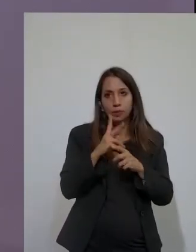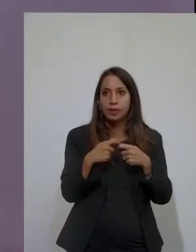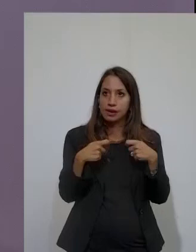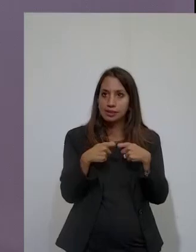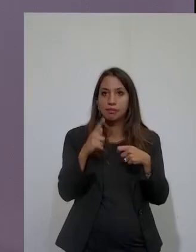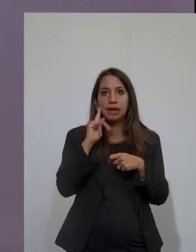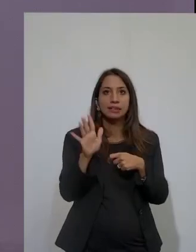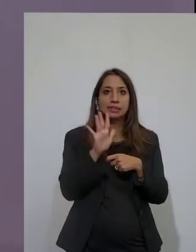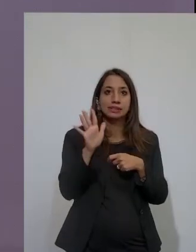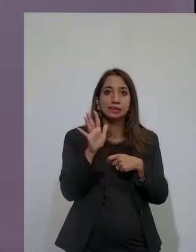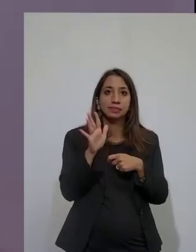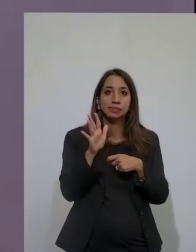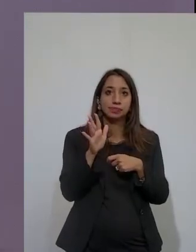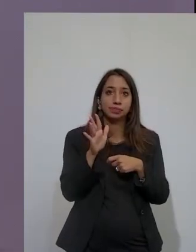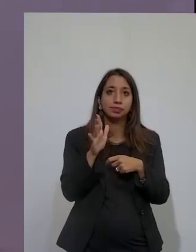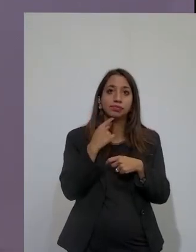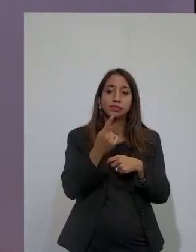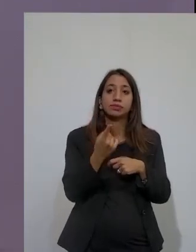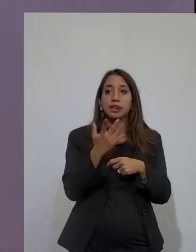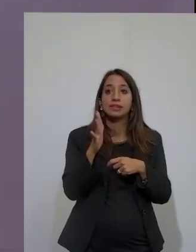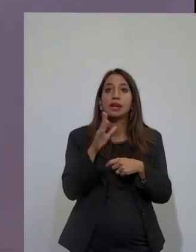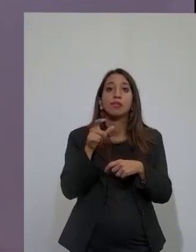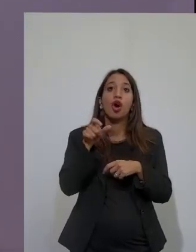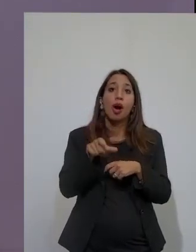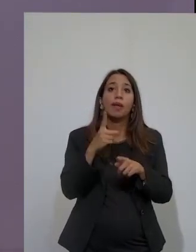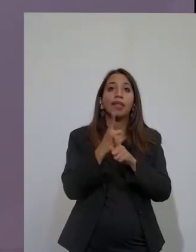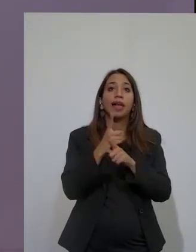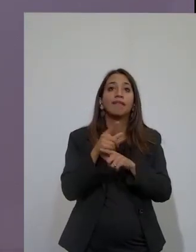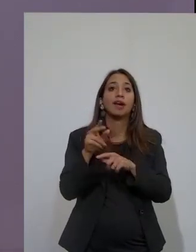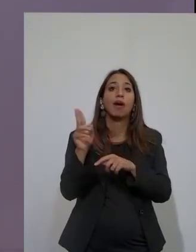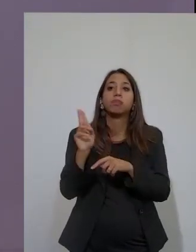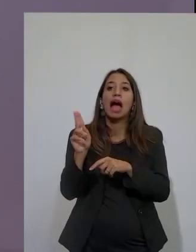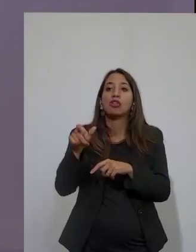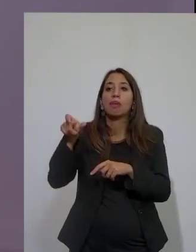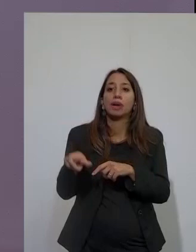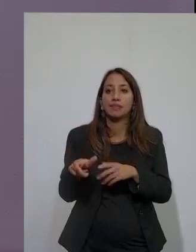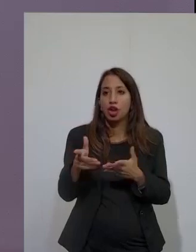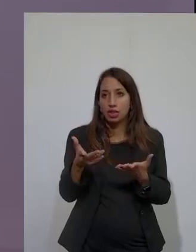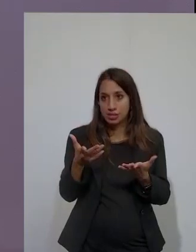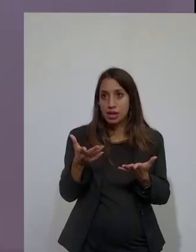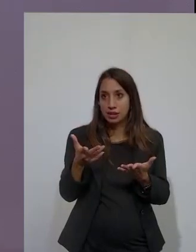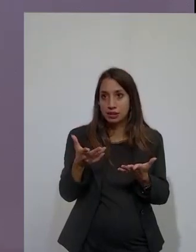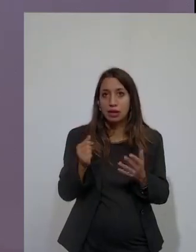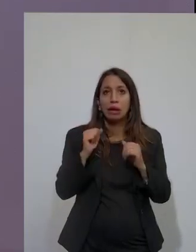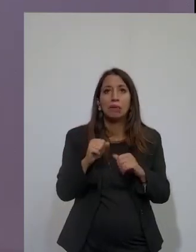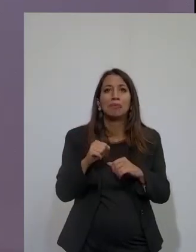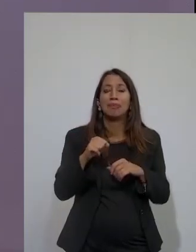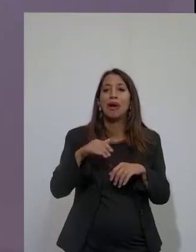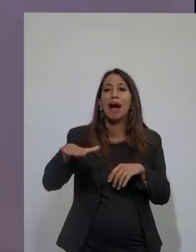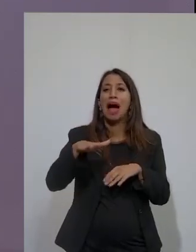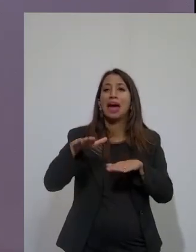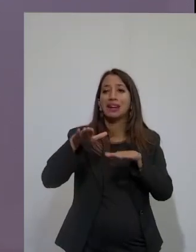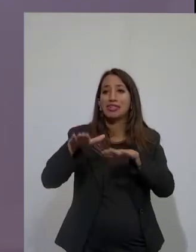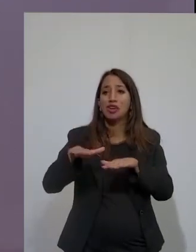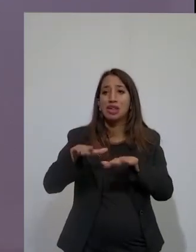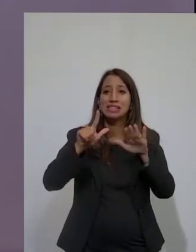riferimento ad esempio alla necessità di realizzare delle toilette. Una piccola area di sosta che ha 7-8